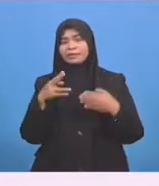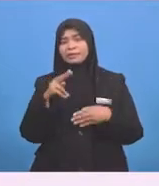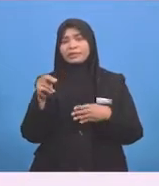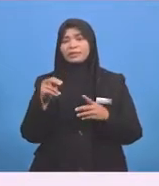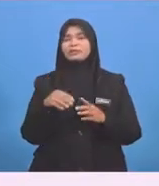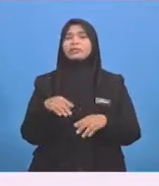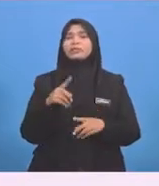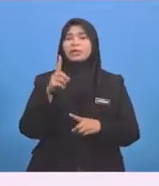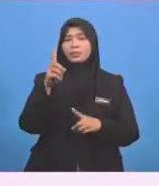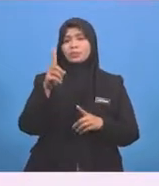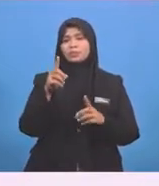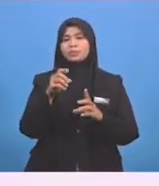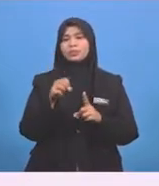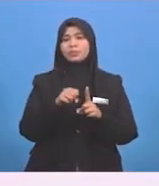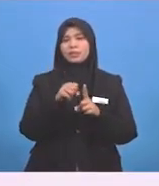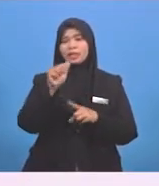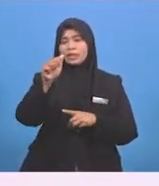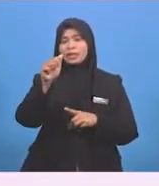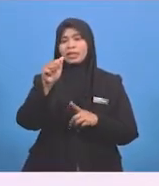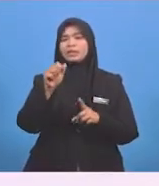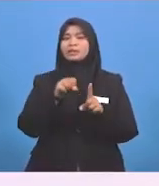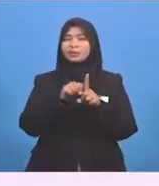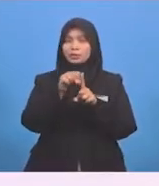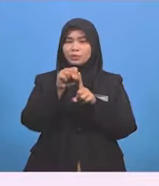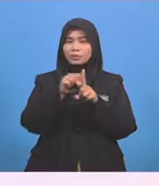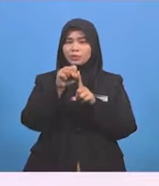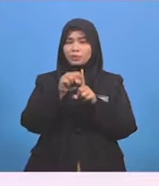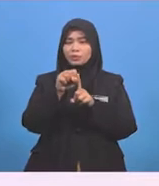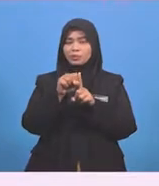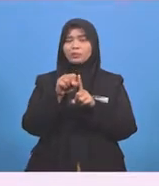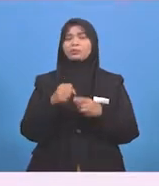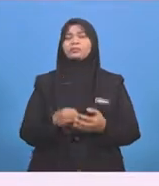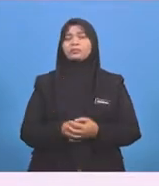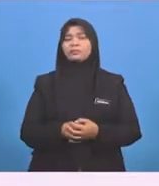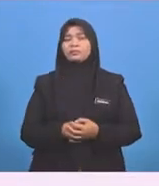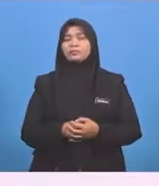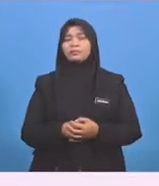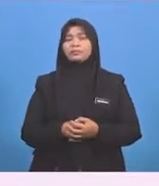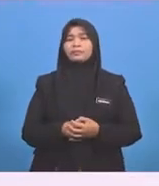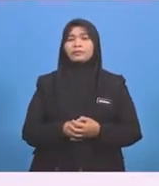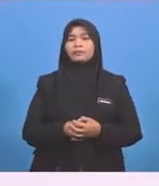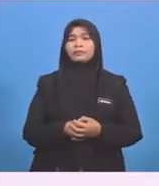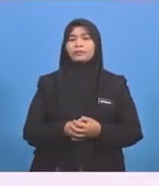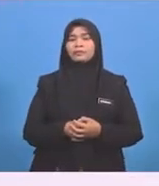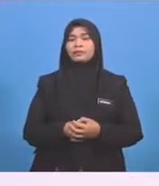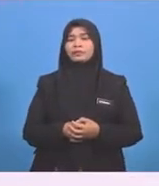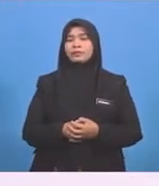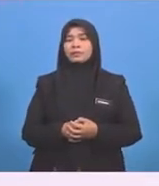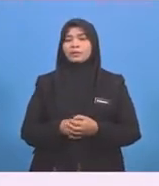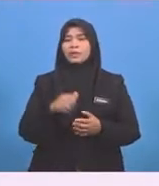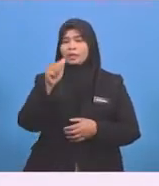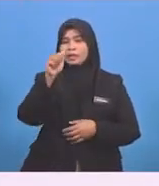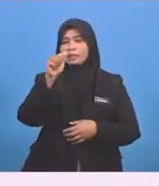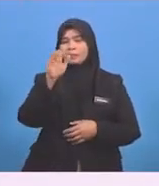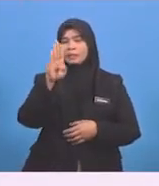Pada keadaan AB, pepejal dipanaskan sehingga takat lebur. Di sini, haba